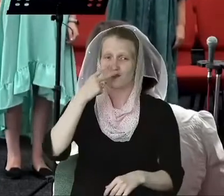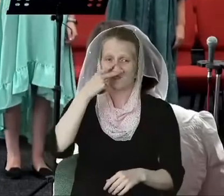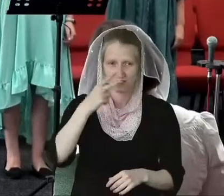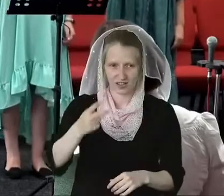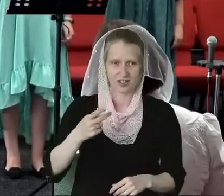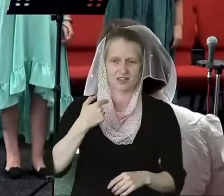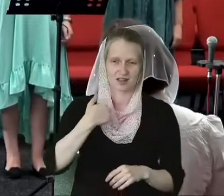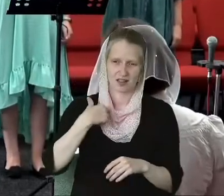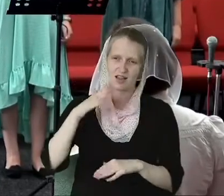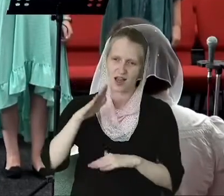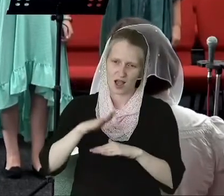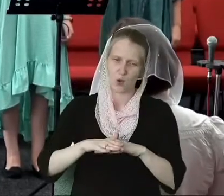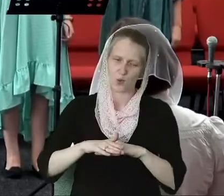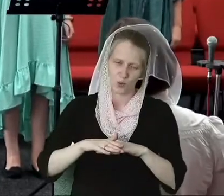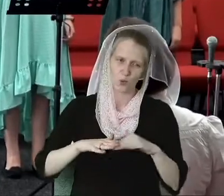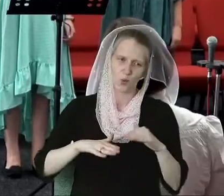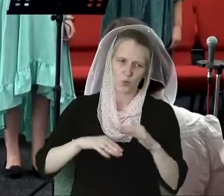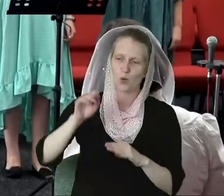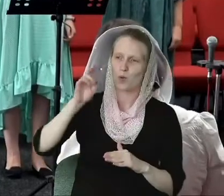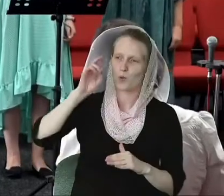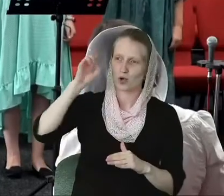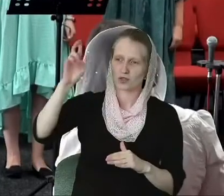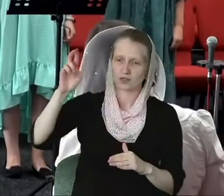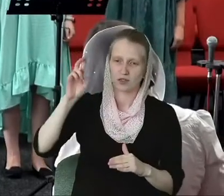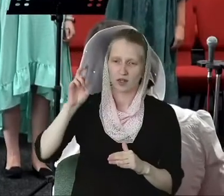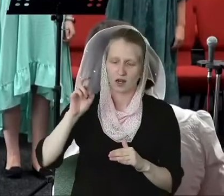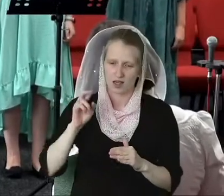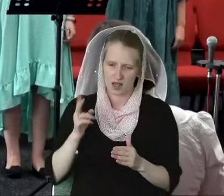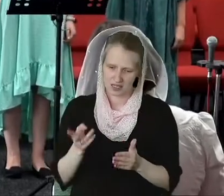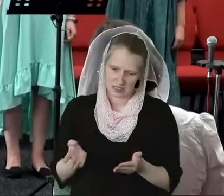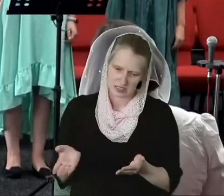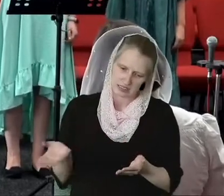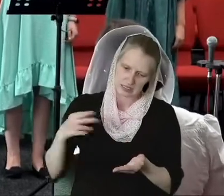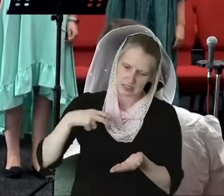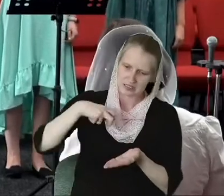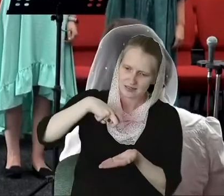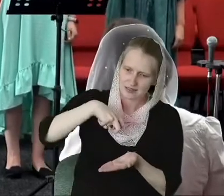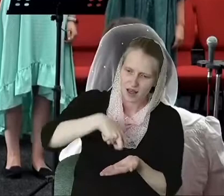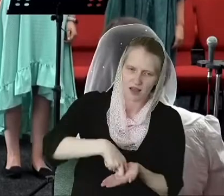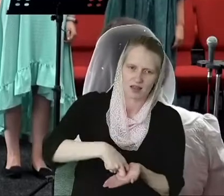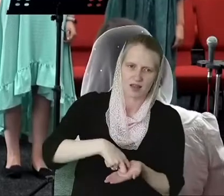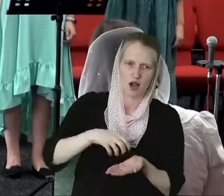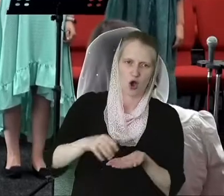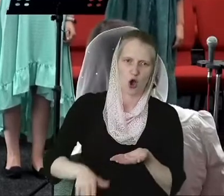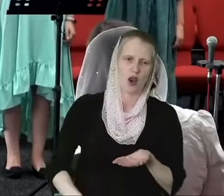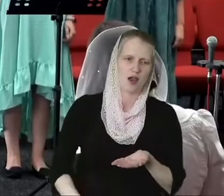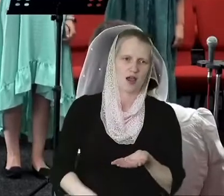видел я руку Божью, стань на колени,